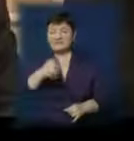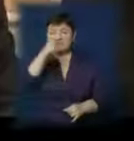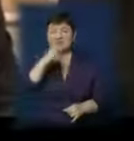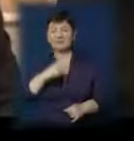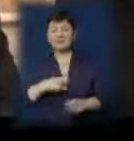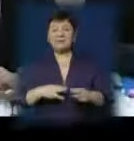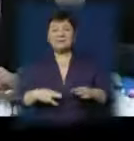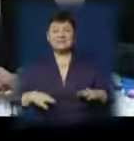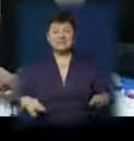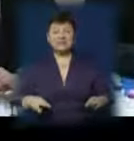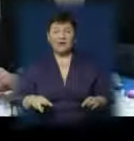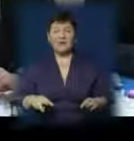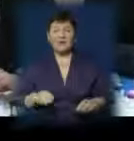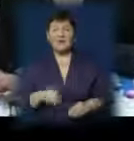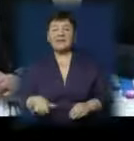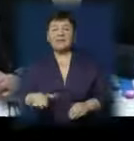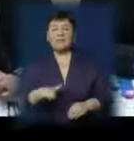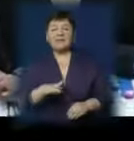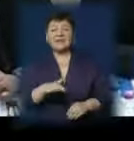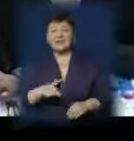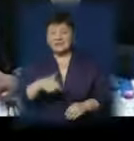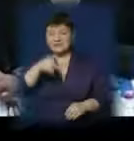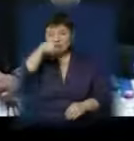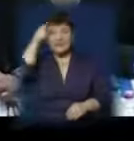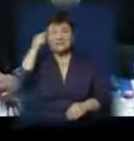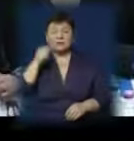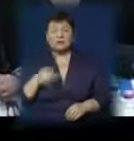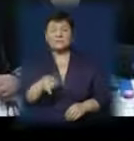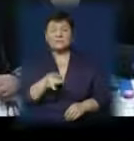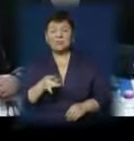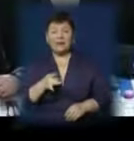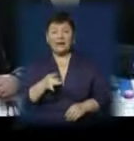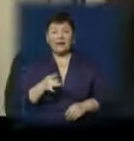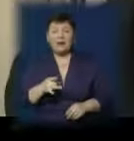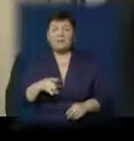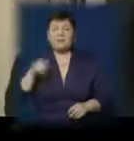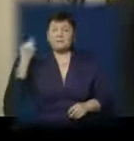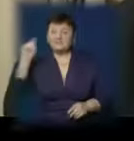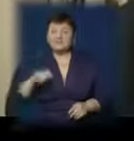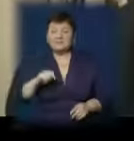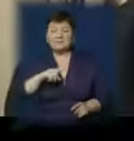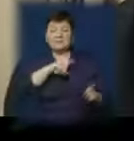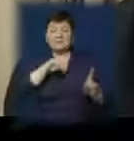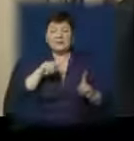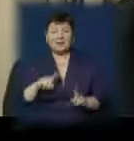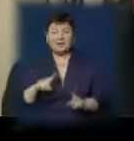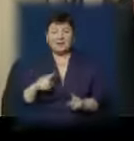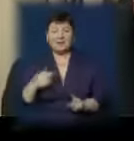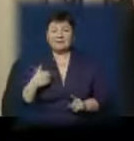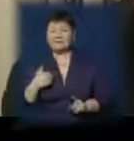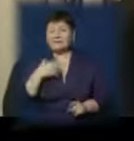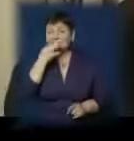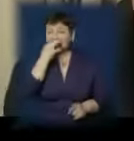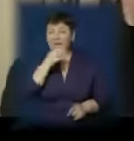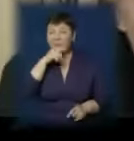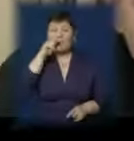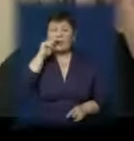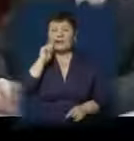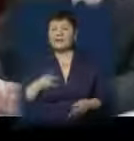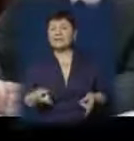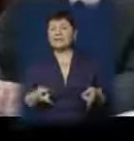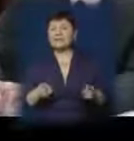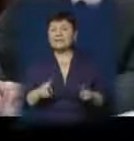Міністерства закордонних та європейських справ Словацької Республіки під час свого візиту на Закарпаття. Петер Бур'ян запевнив, Україна